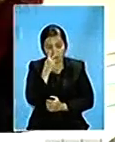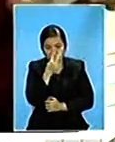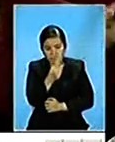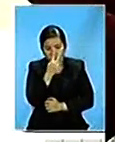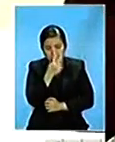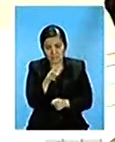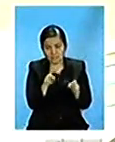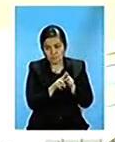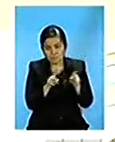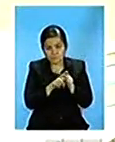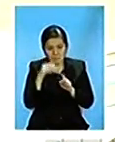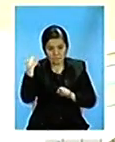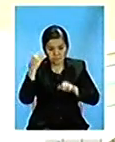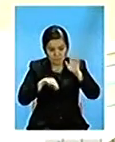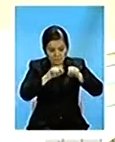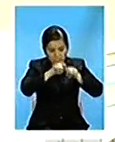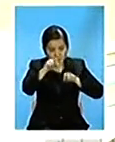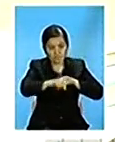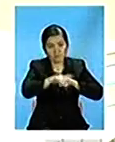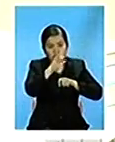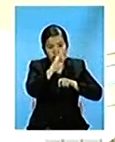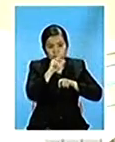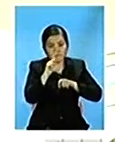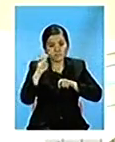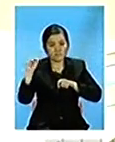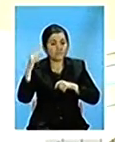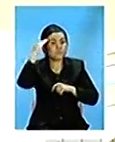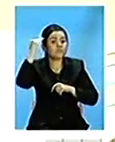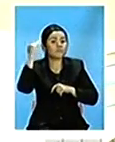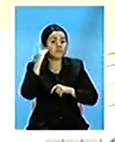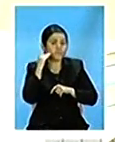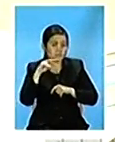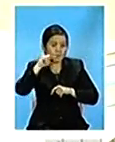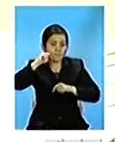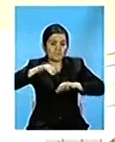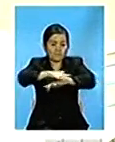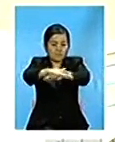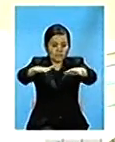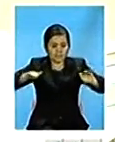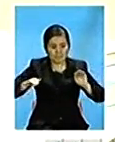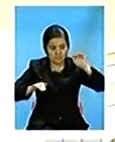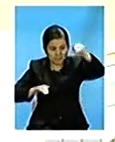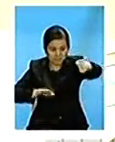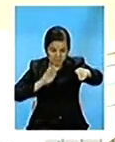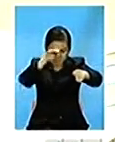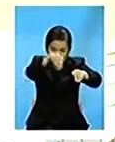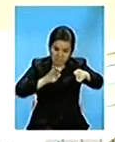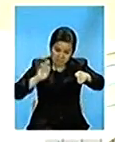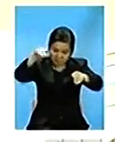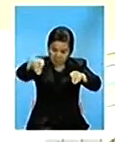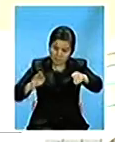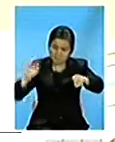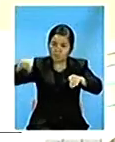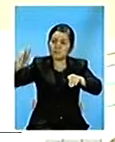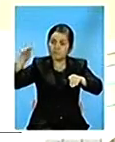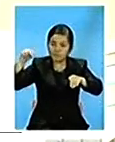อนนั้นวัดดูประมาณ7กิโลเนี่ยเขามีสะพานข้ามแม่น้ำ30กว่าแห่งอย่างนี้เป็นต้นของเ